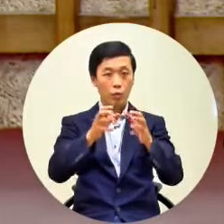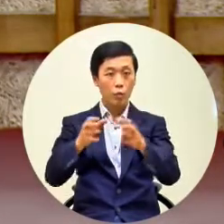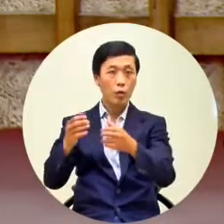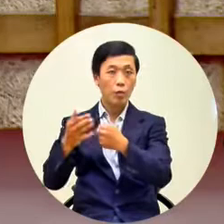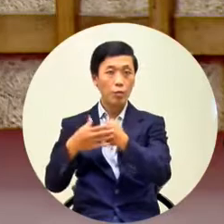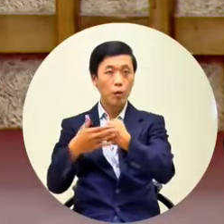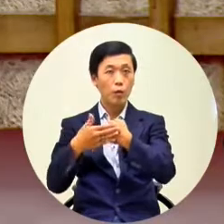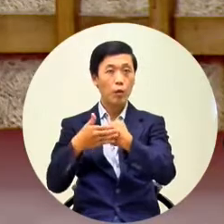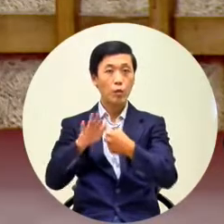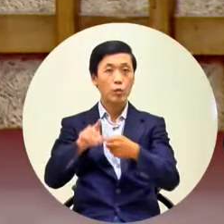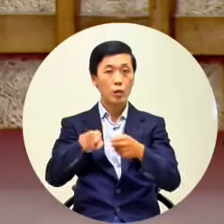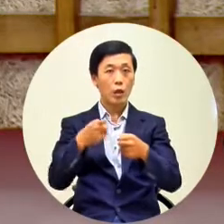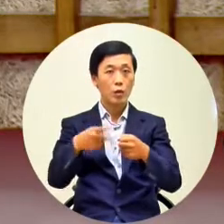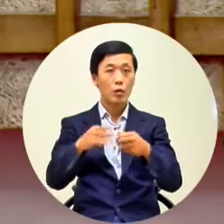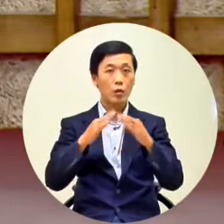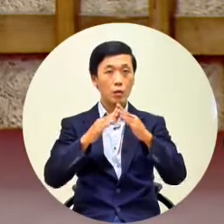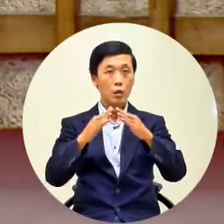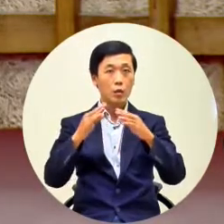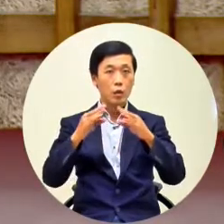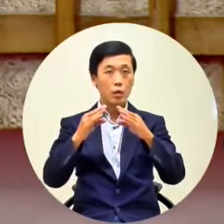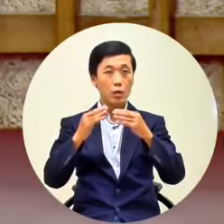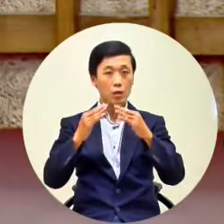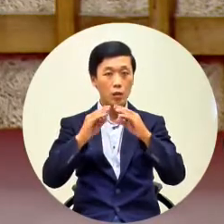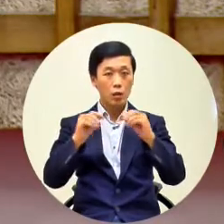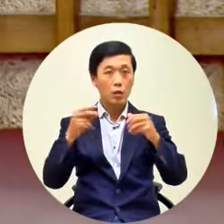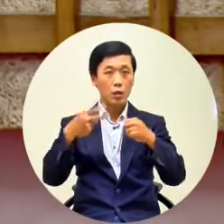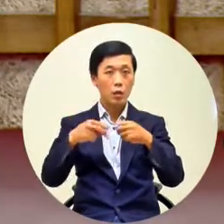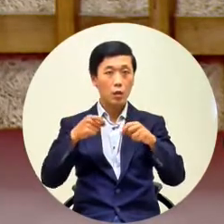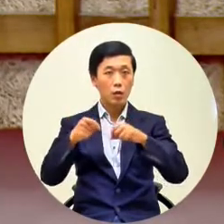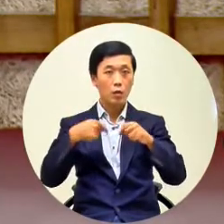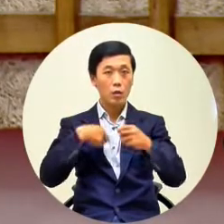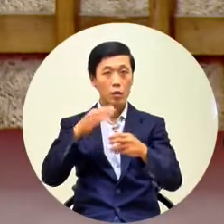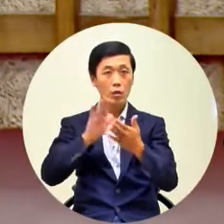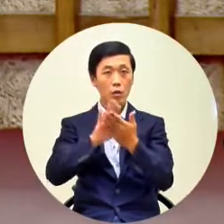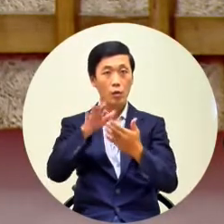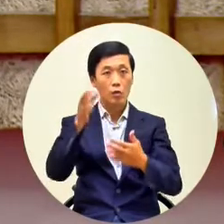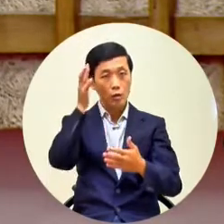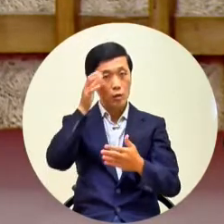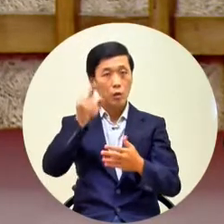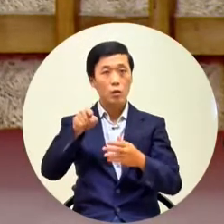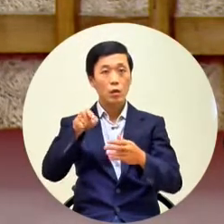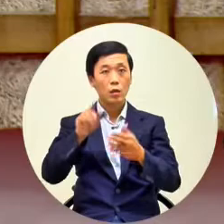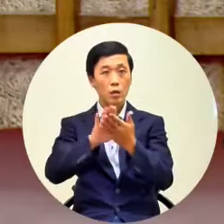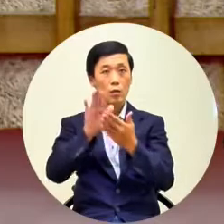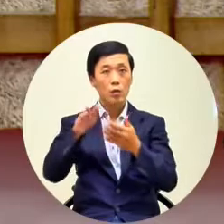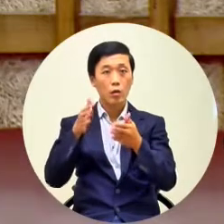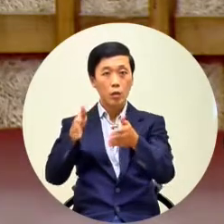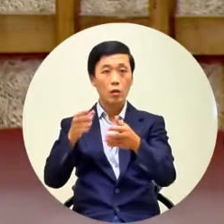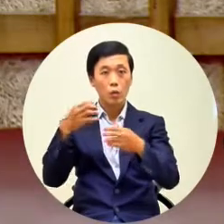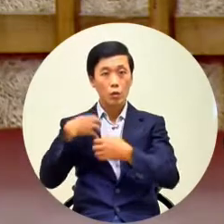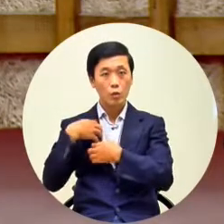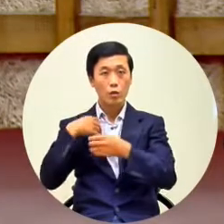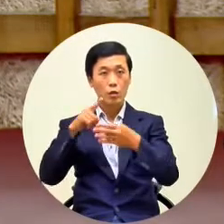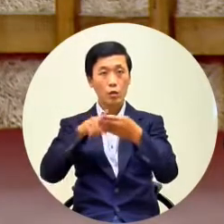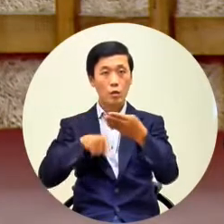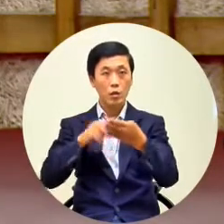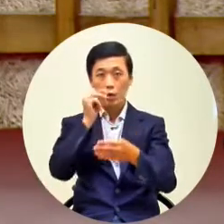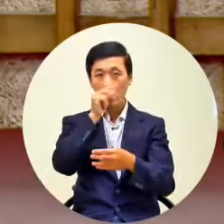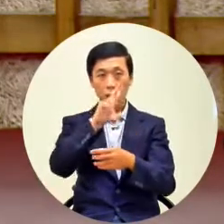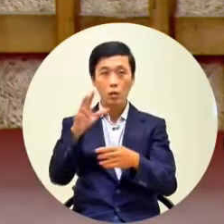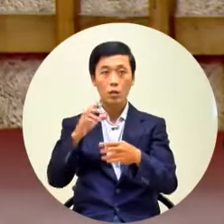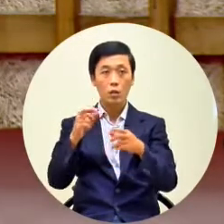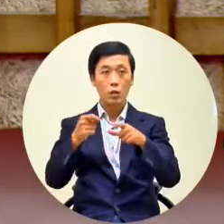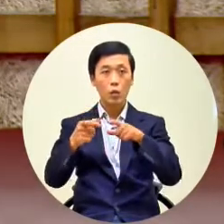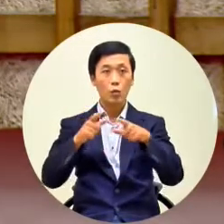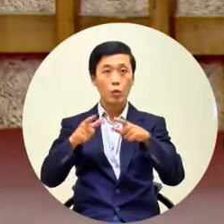湿地重化，未来我也期待这里是一个军事特色为主题的特色公园。我们看下一页。这